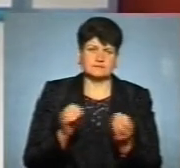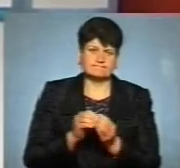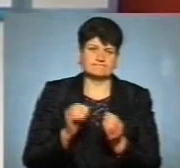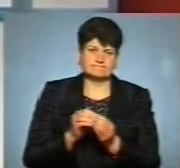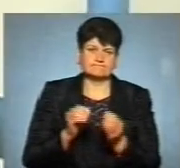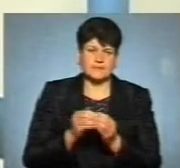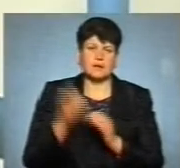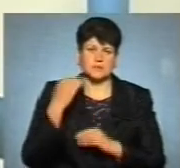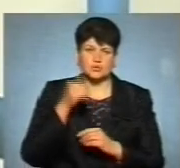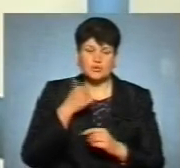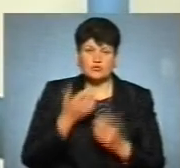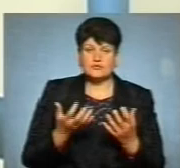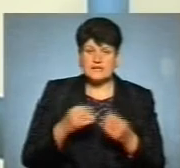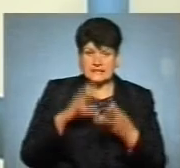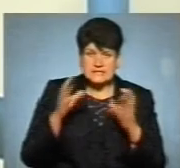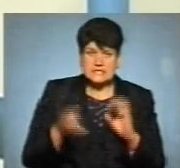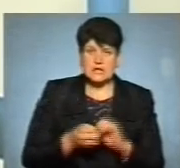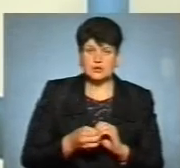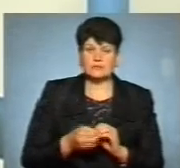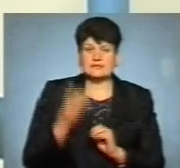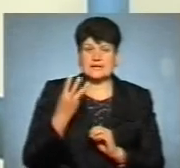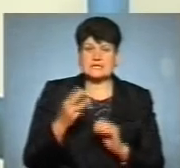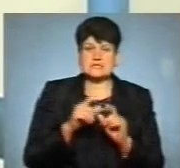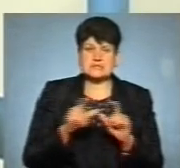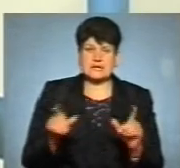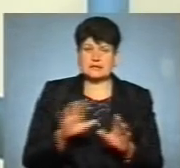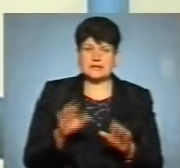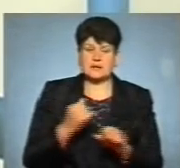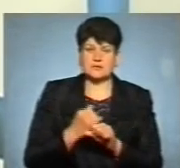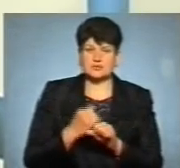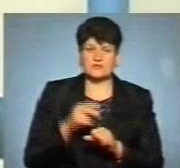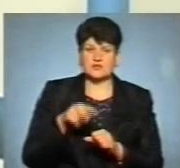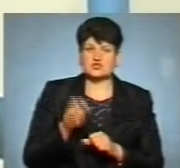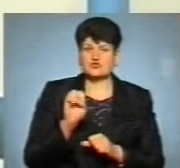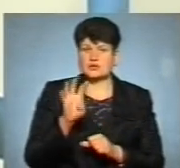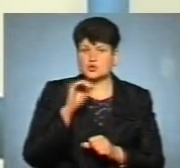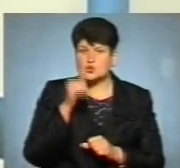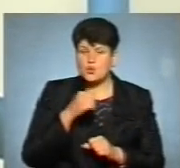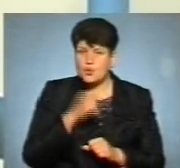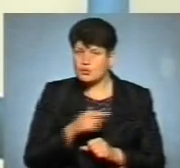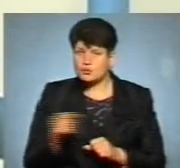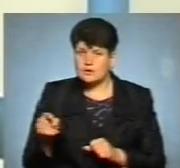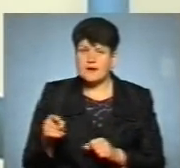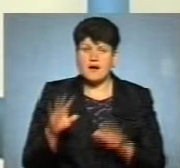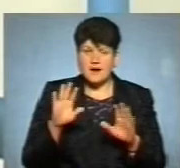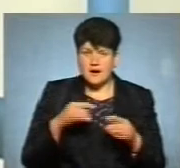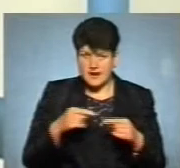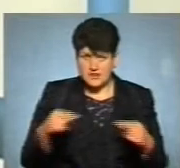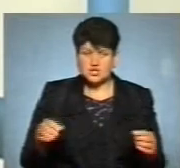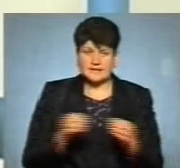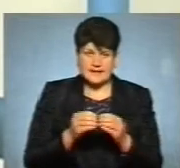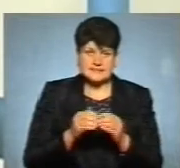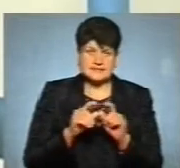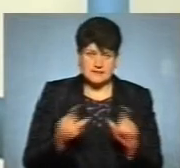збереглася. У нас, якщо взяти загалом, то 3 заклади не функціонують із 2014 року. А решта оці всі 10 закладів, що є,